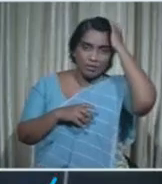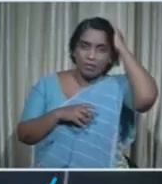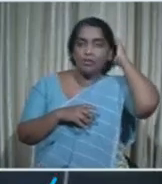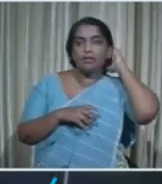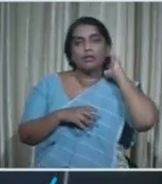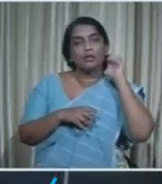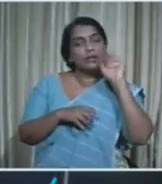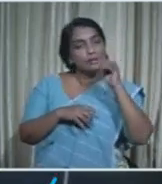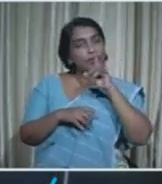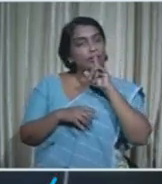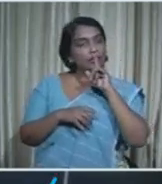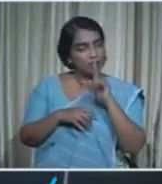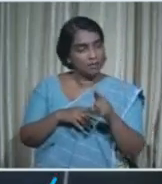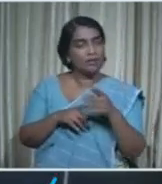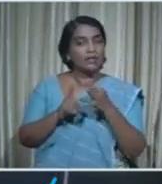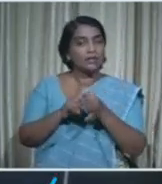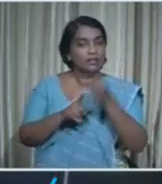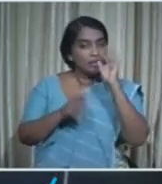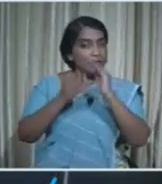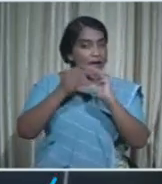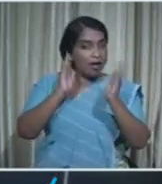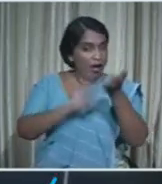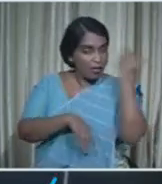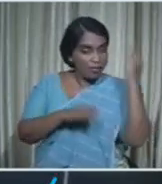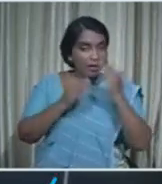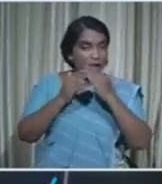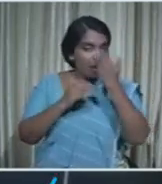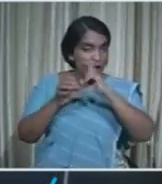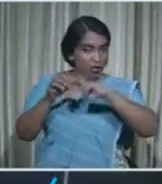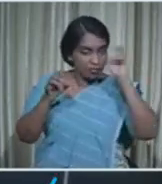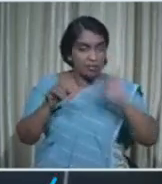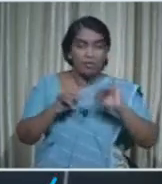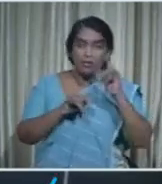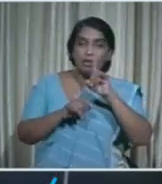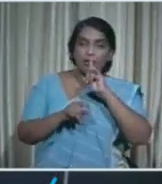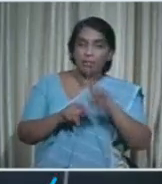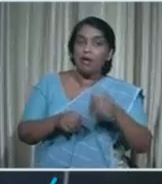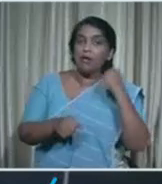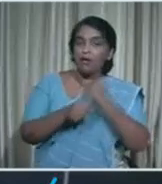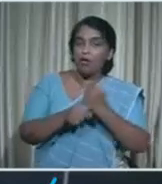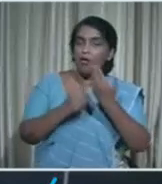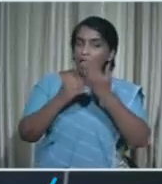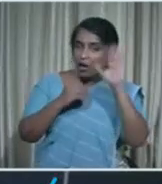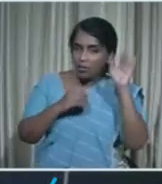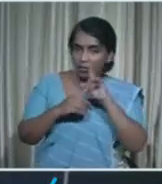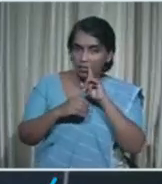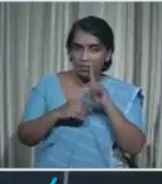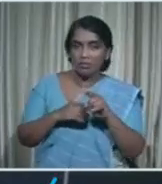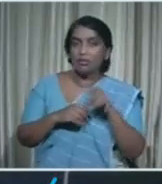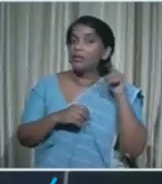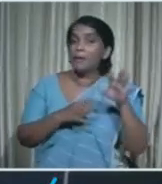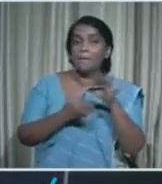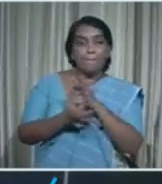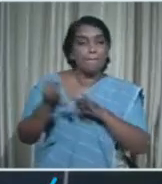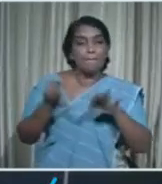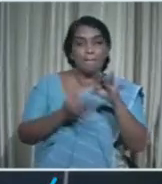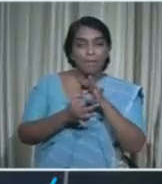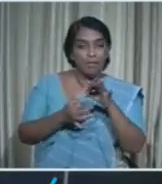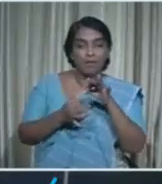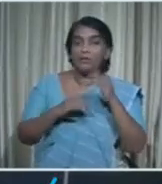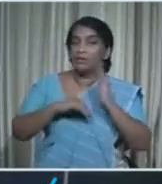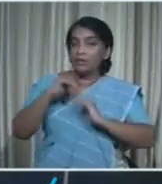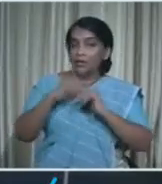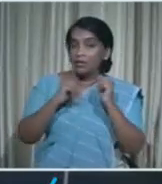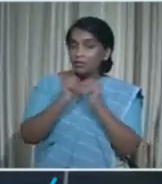केम किसी केनवना जनाधिपति इलास्वेन्नोन के यम किसी के नक्यम आंडू इलास्वेन्नोन के प्रजातंत्रवादी क्रम वेदी